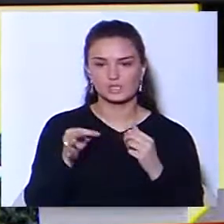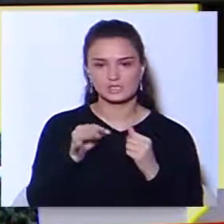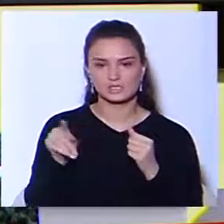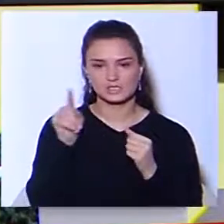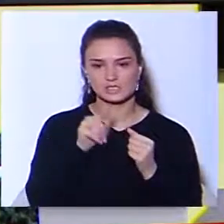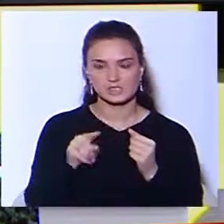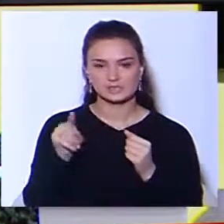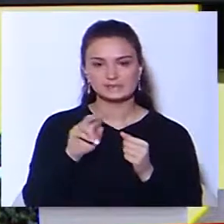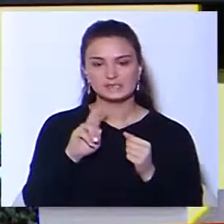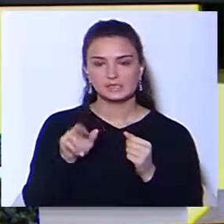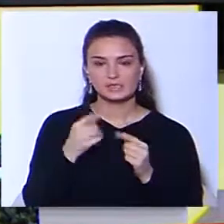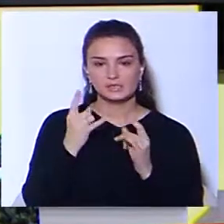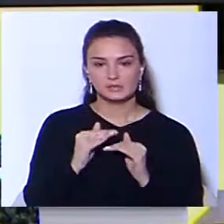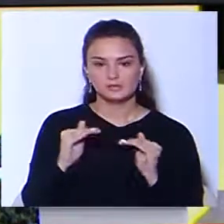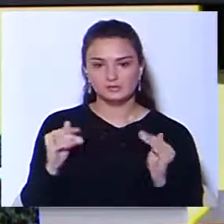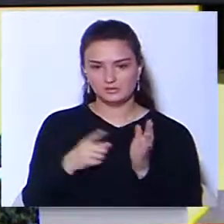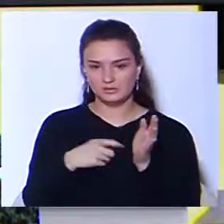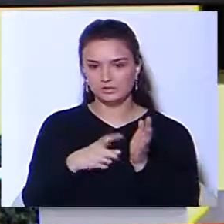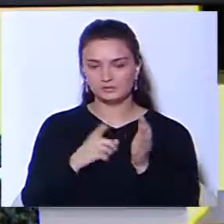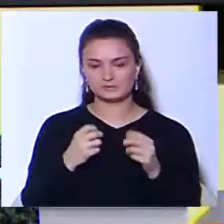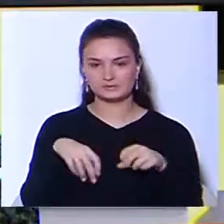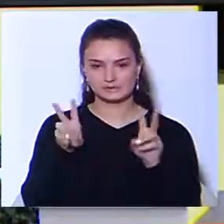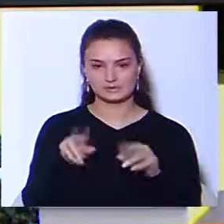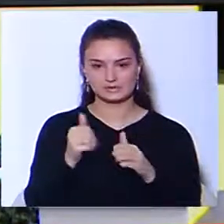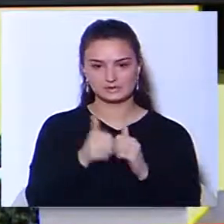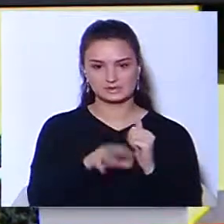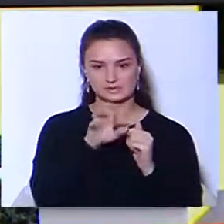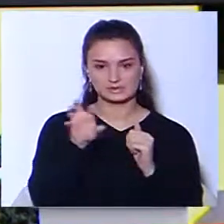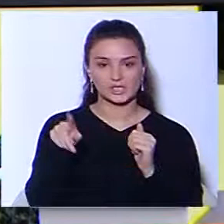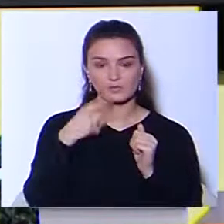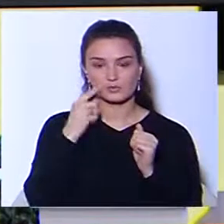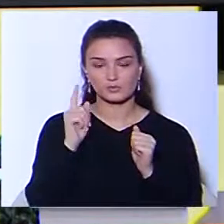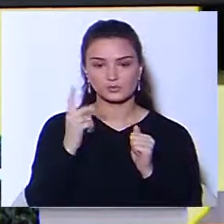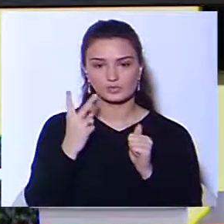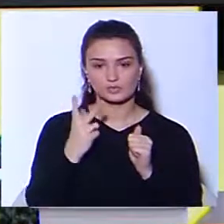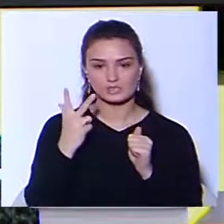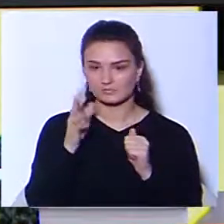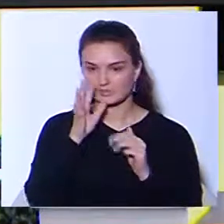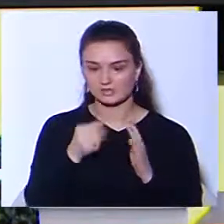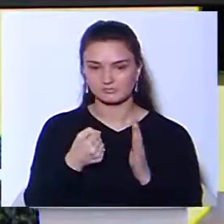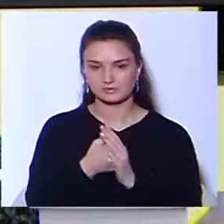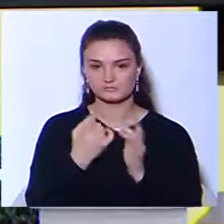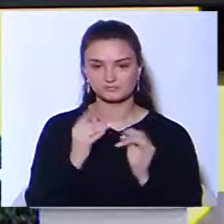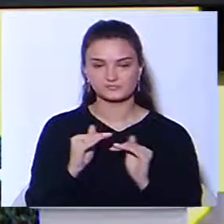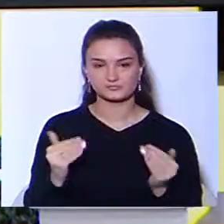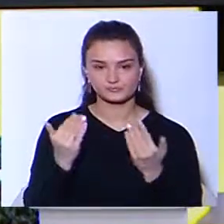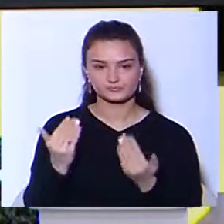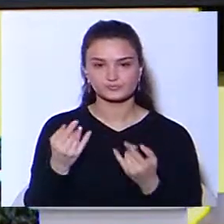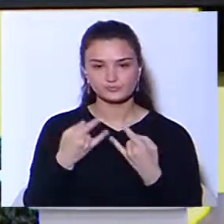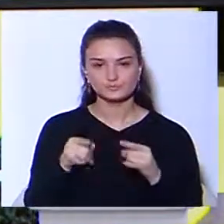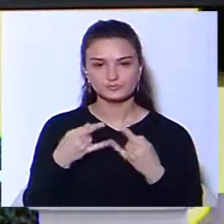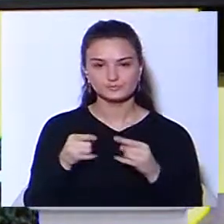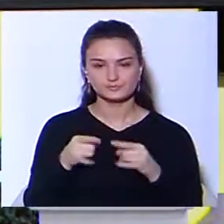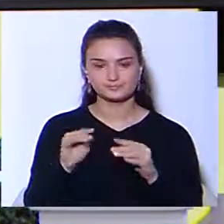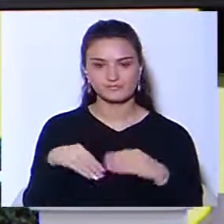ორგანიზაცია და ბავშვთა კვლევის სპეციალური ცენტრები. ისინი ამბობენ, რომ 2-3 წლამდე ბავშვებისათვის